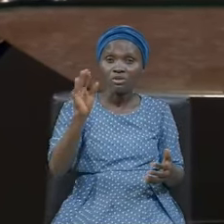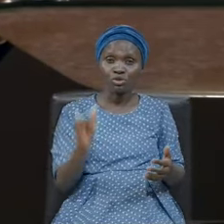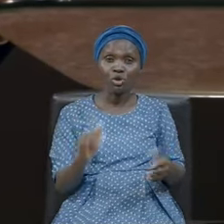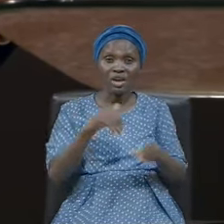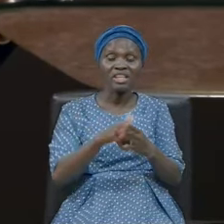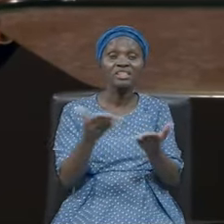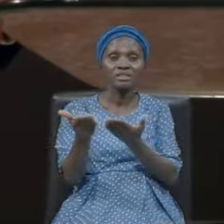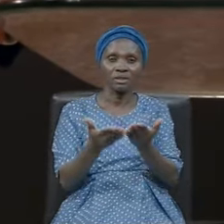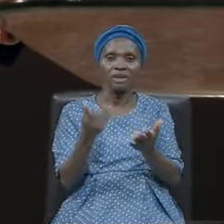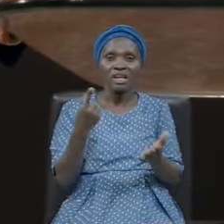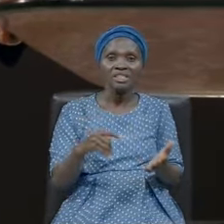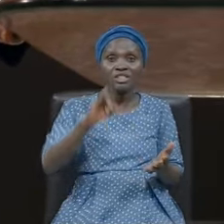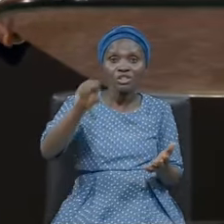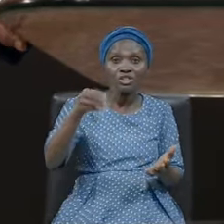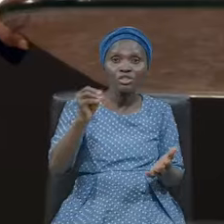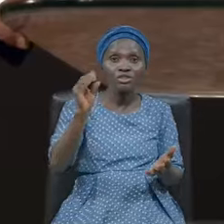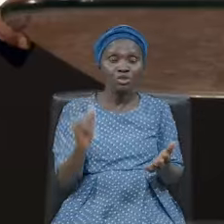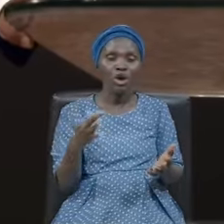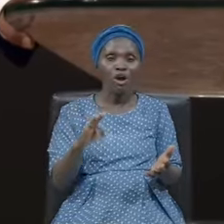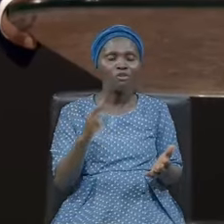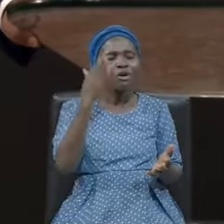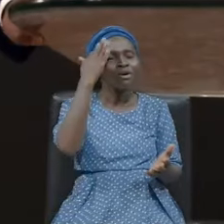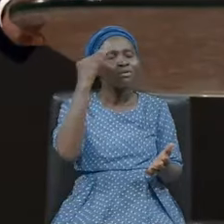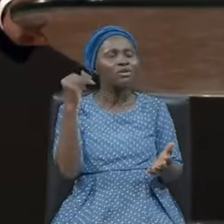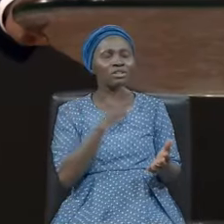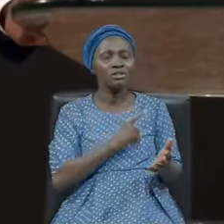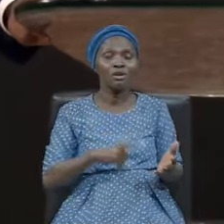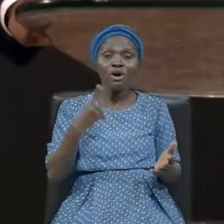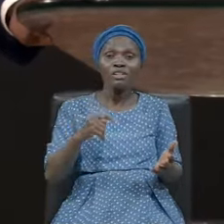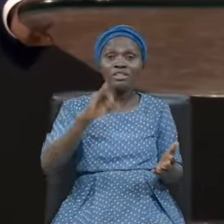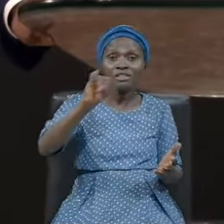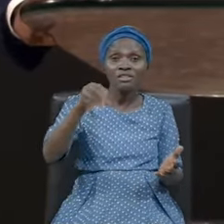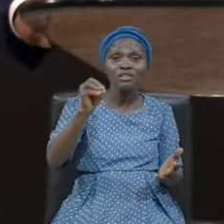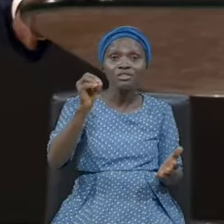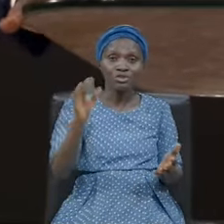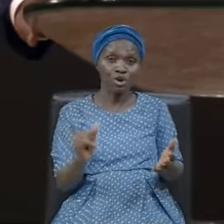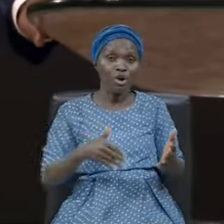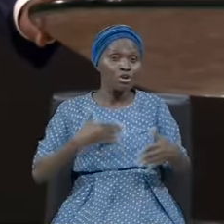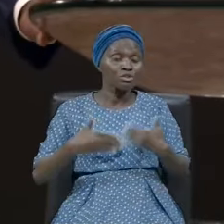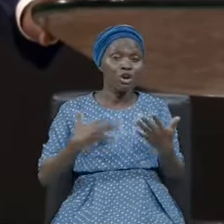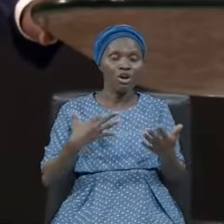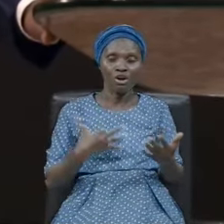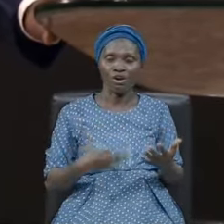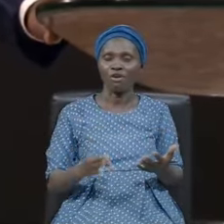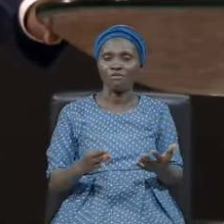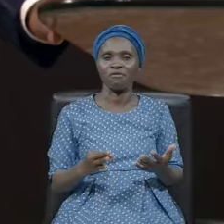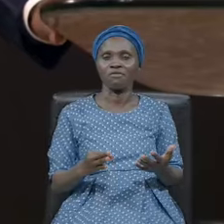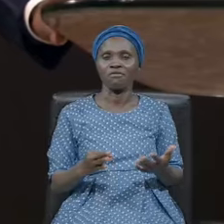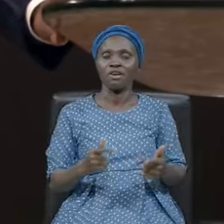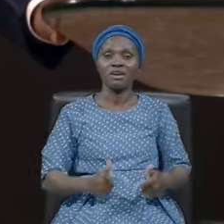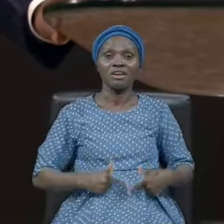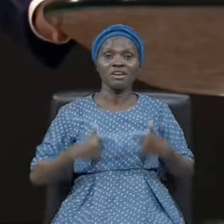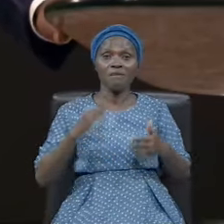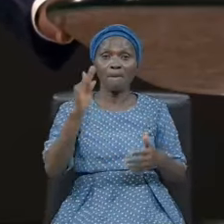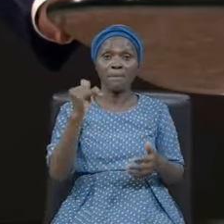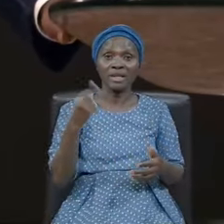la joie de connaître le Seigneur, la joie de vivre par la grâce de Dieu, la joie de